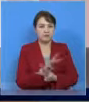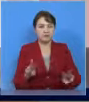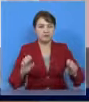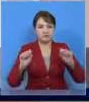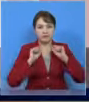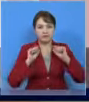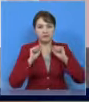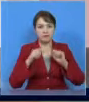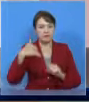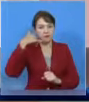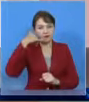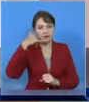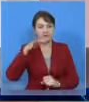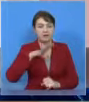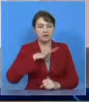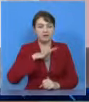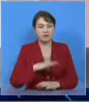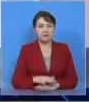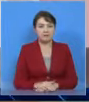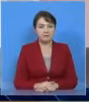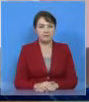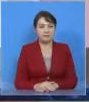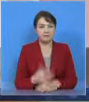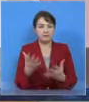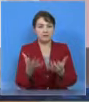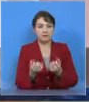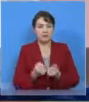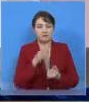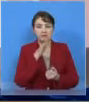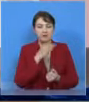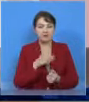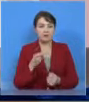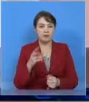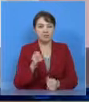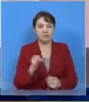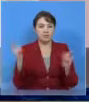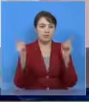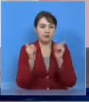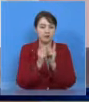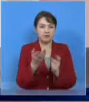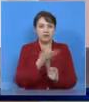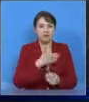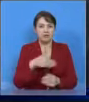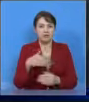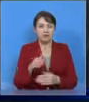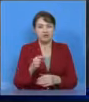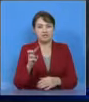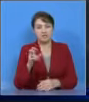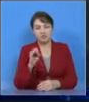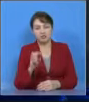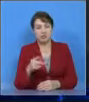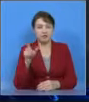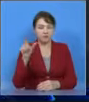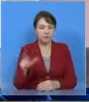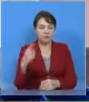спортадан телефон соғып жатыр деп. Сонда алып кеткен кезде Парижде бізді қарсы алған біздің елші. Ол кісі бірінші